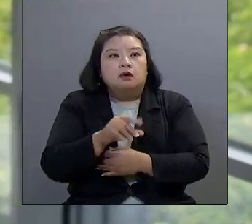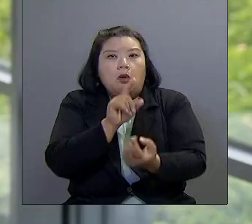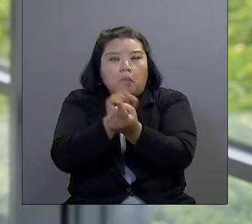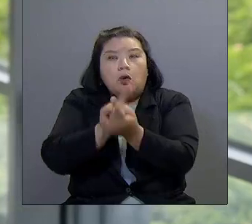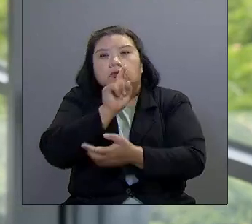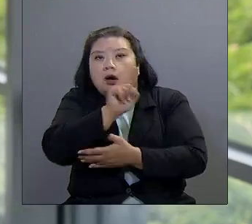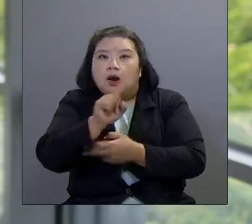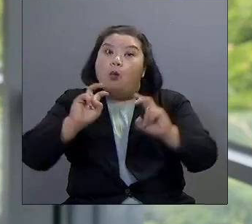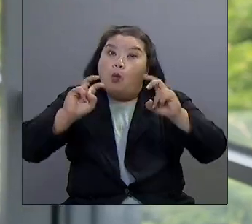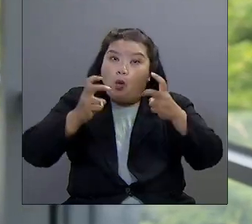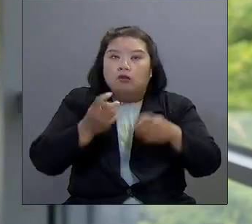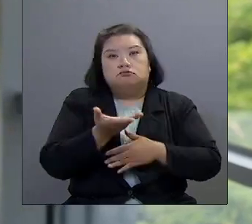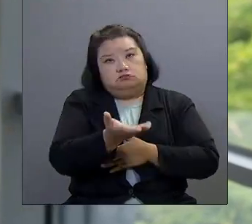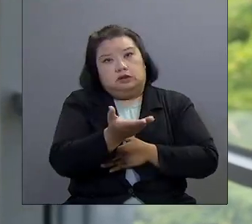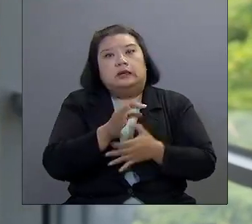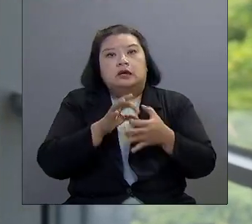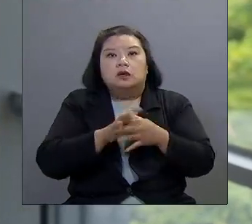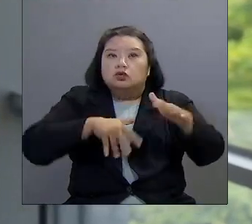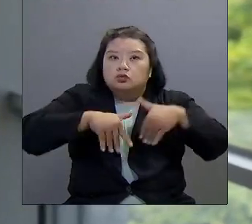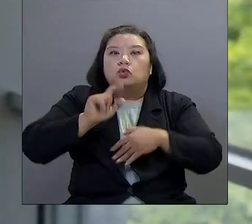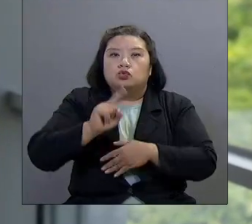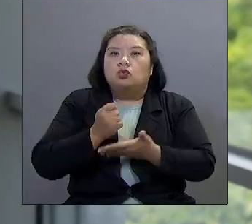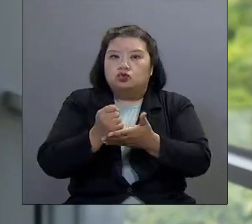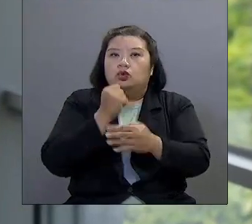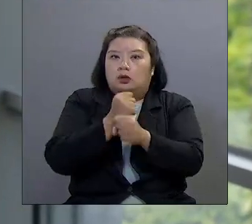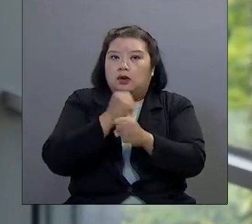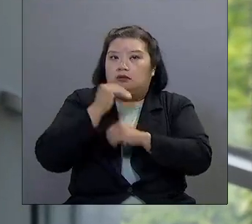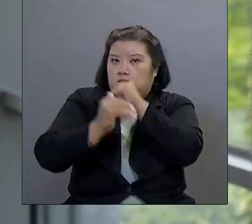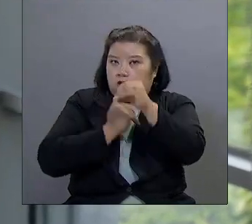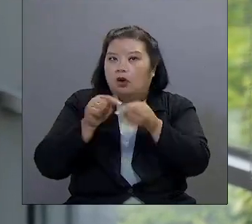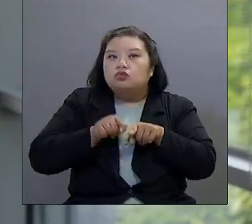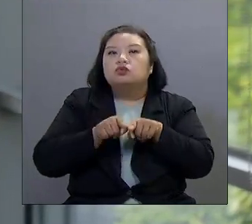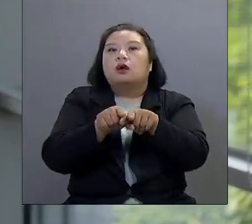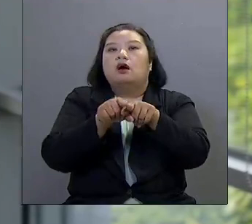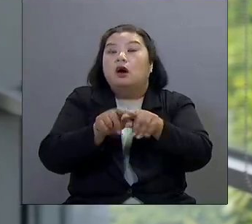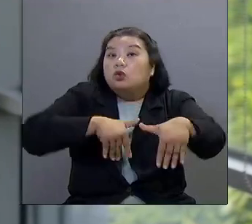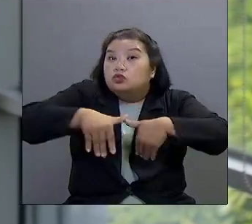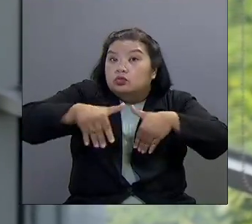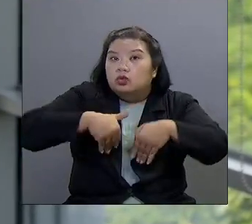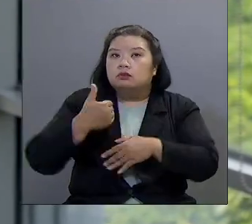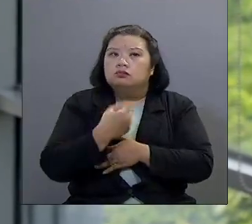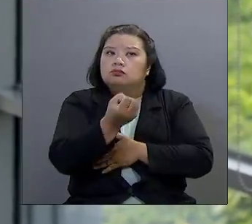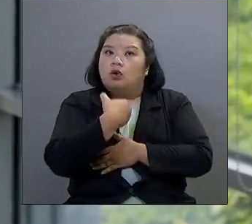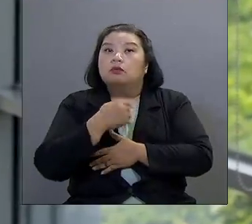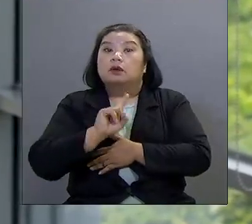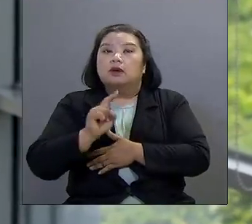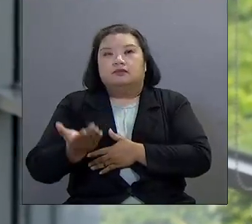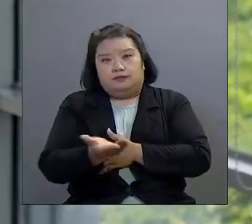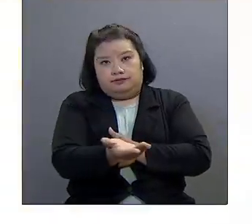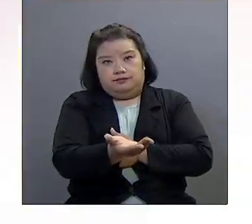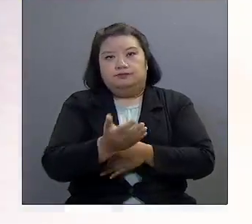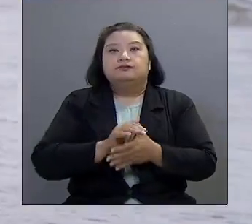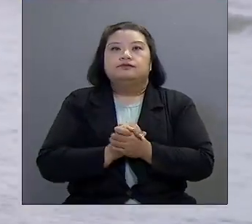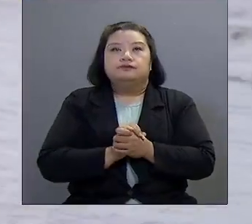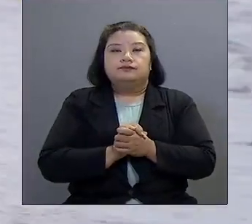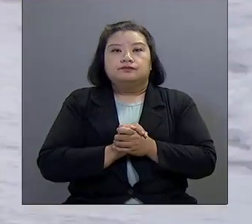หยิบยกให้ประเด็ี้เป็นประเด็ญศาษณะที่ตองมีการขับเครื่องและปชาชนทอยู่ในพืนที่จะมข้อเสนืแะอย่ไรลางแลไปรฝงกัค่ะ